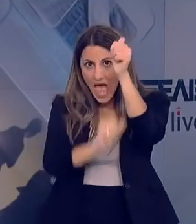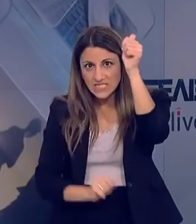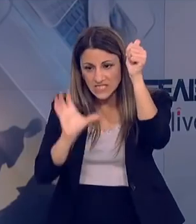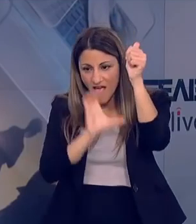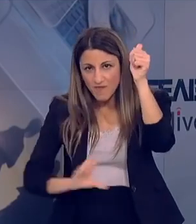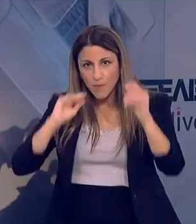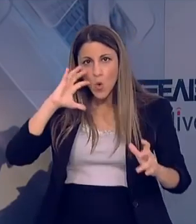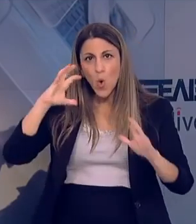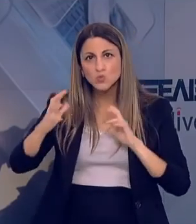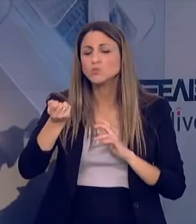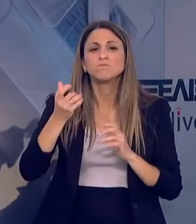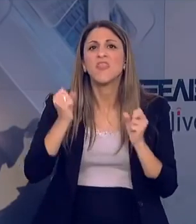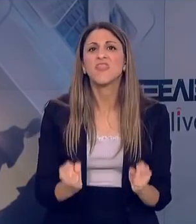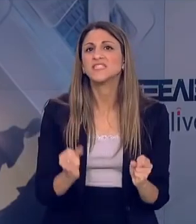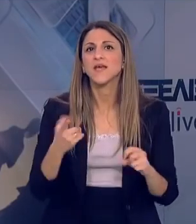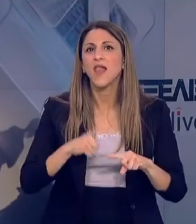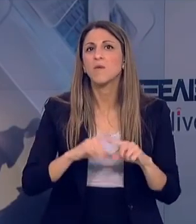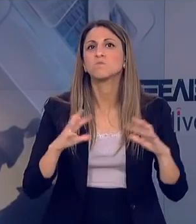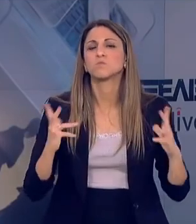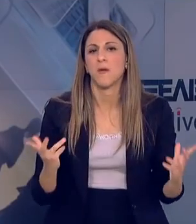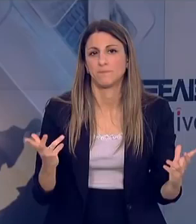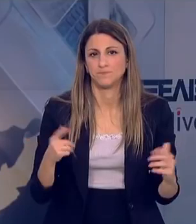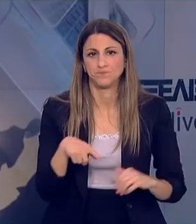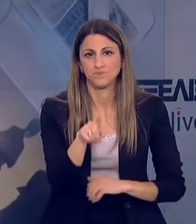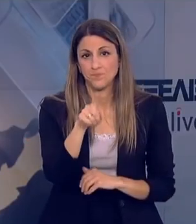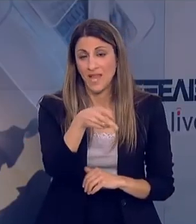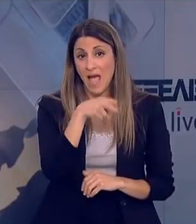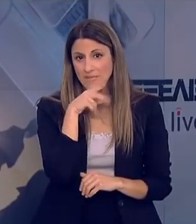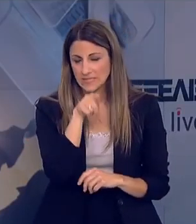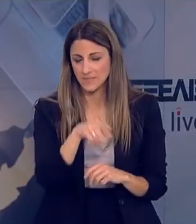Ναι, ευχαριστώ για την ερώτηση. Ο δείκτης